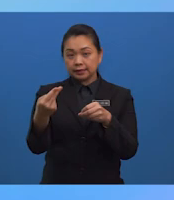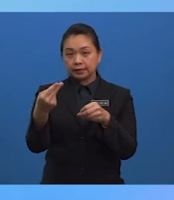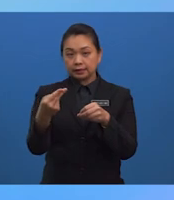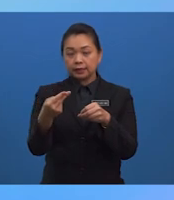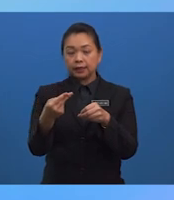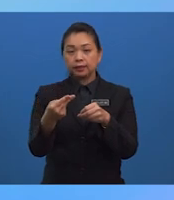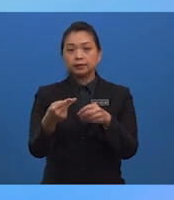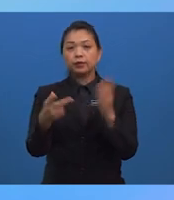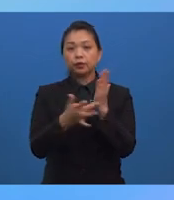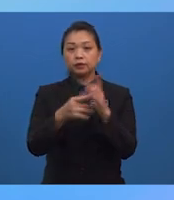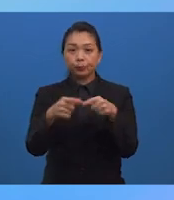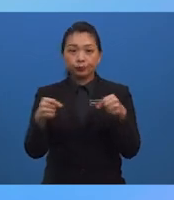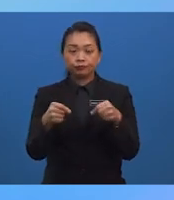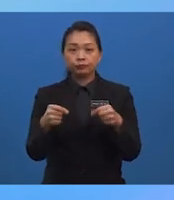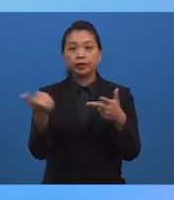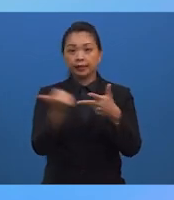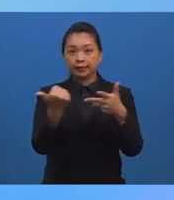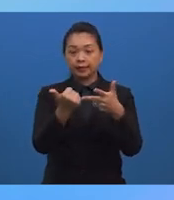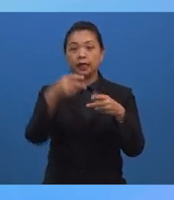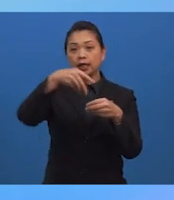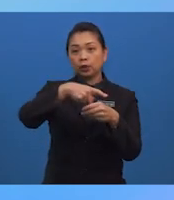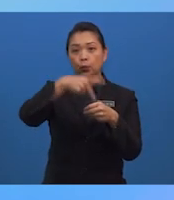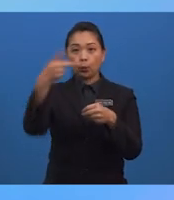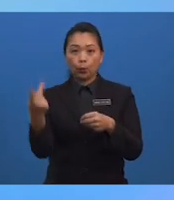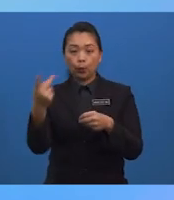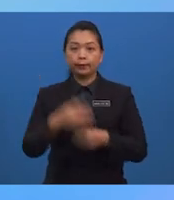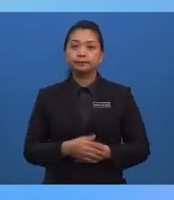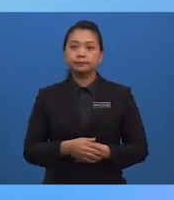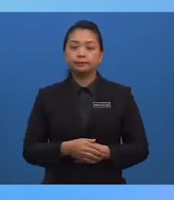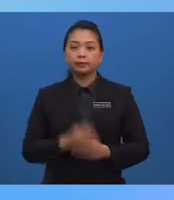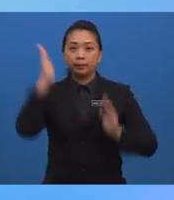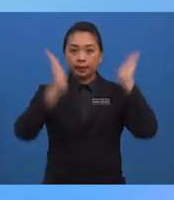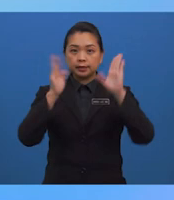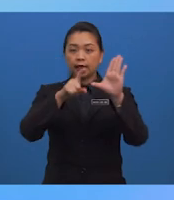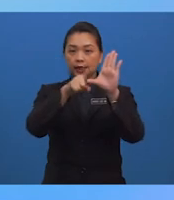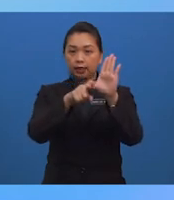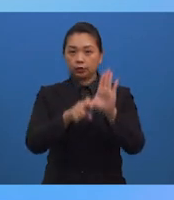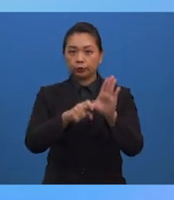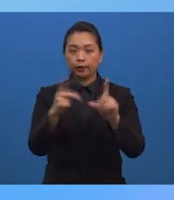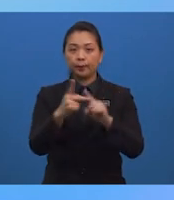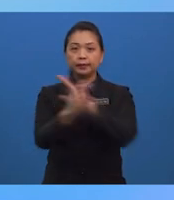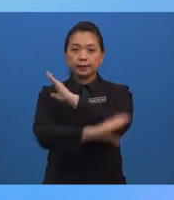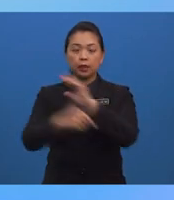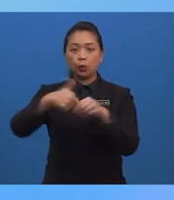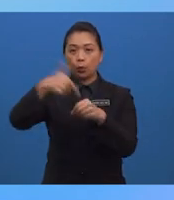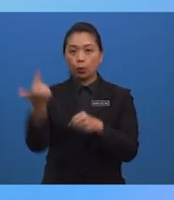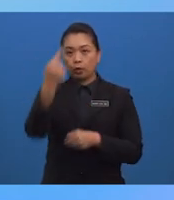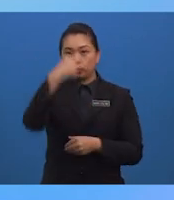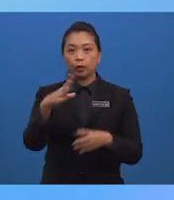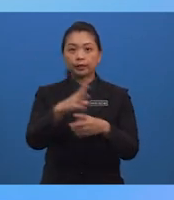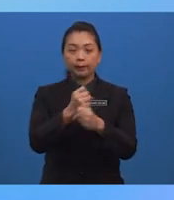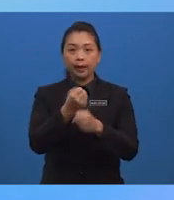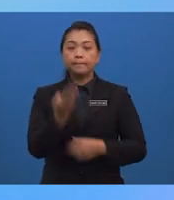ialah aspek pengeluaran. Negara Malaysia banyak bergantung kepada negara luar untuk